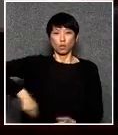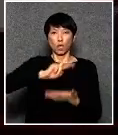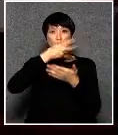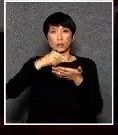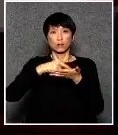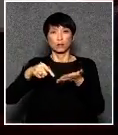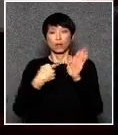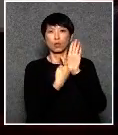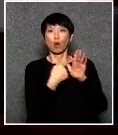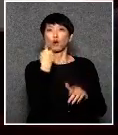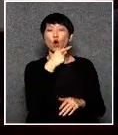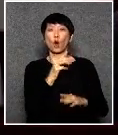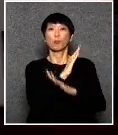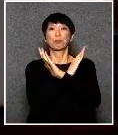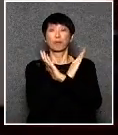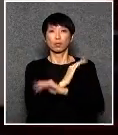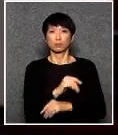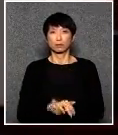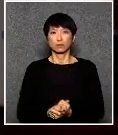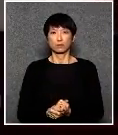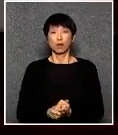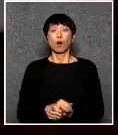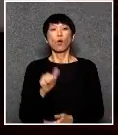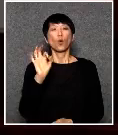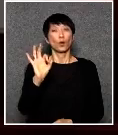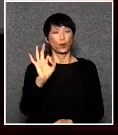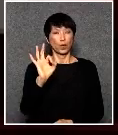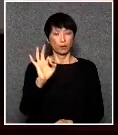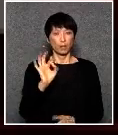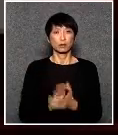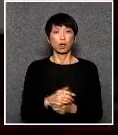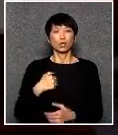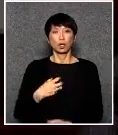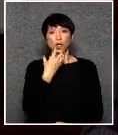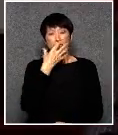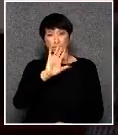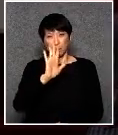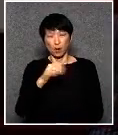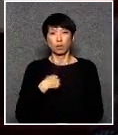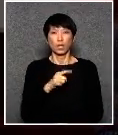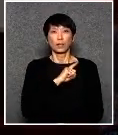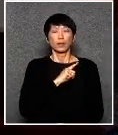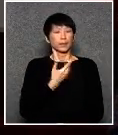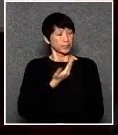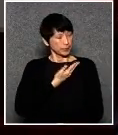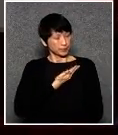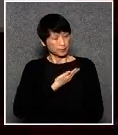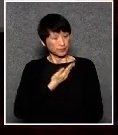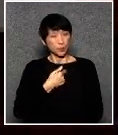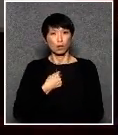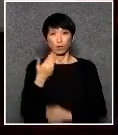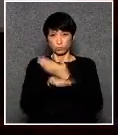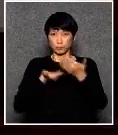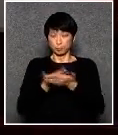講。我又唔想即係因小失大，所以有時做人都好慘嘅，要委屈求全。講翻轉